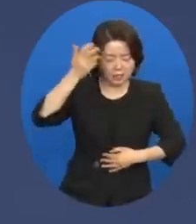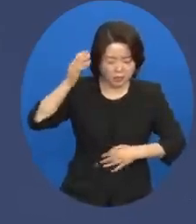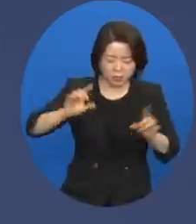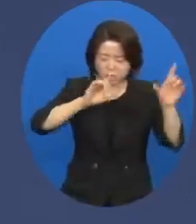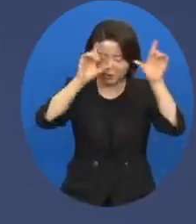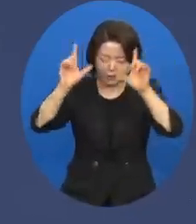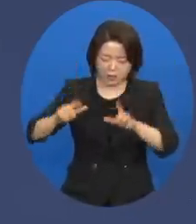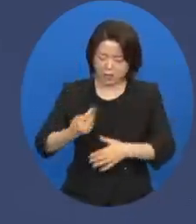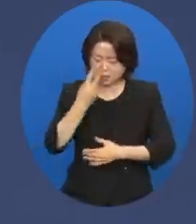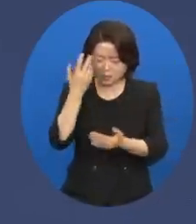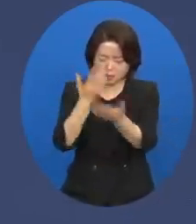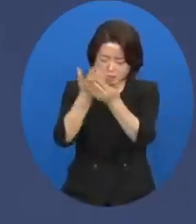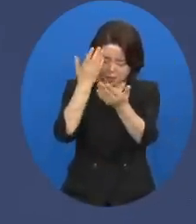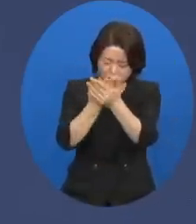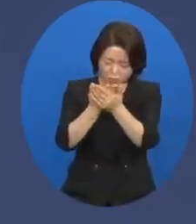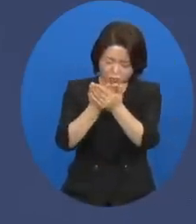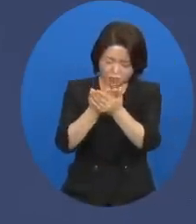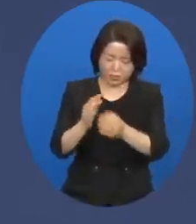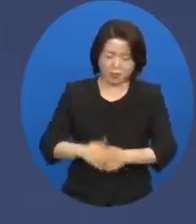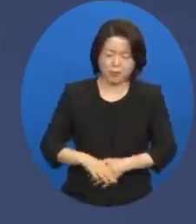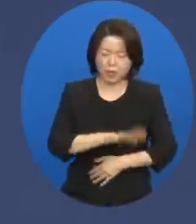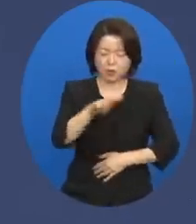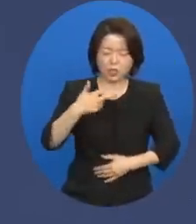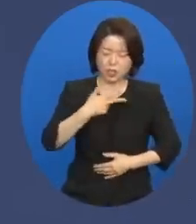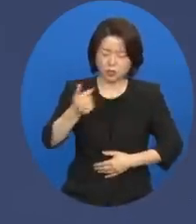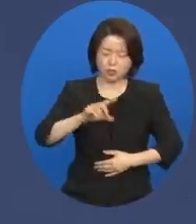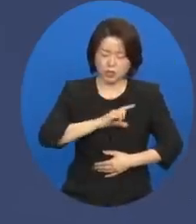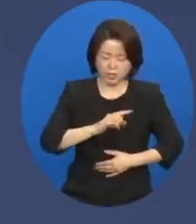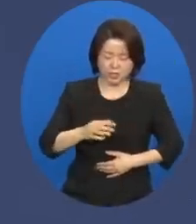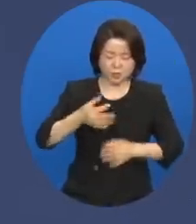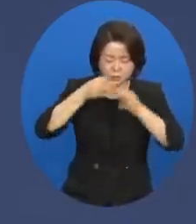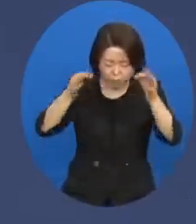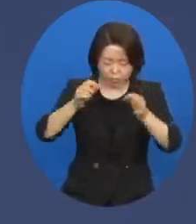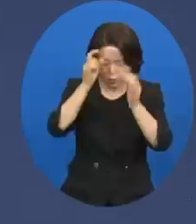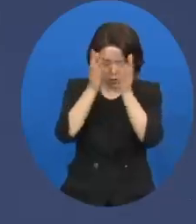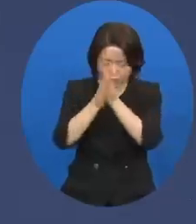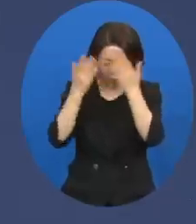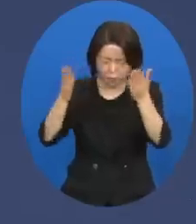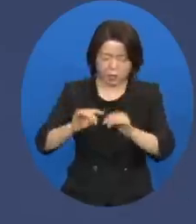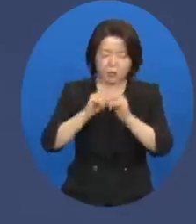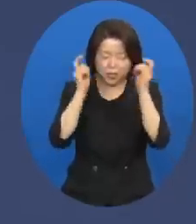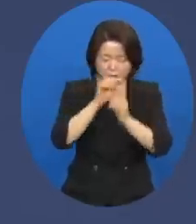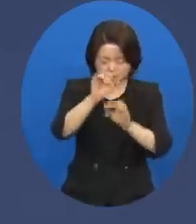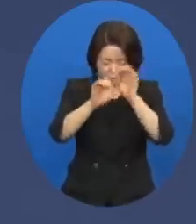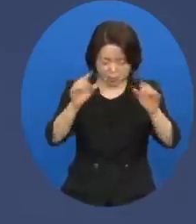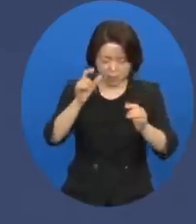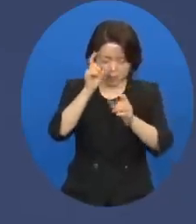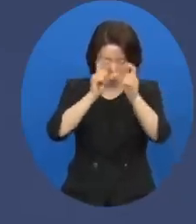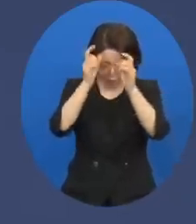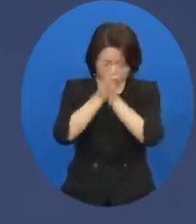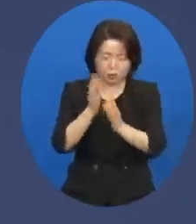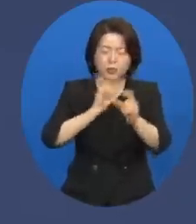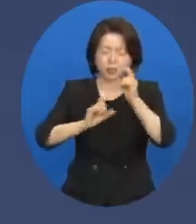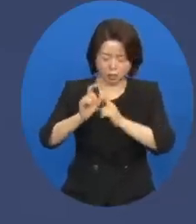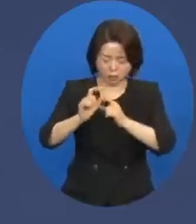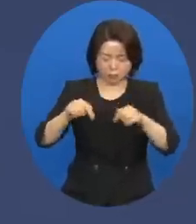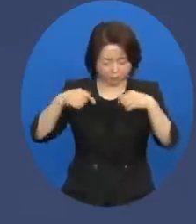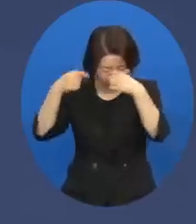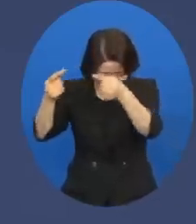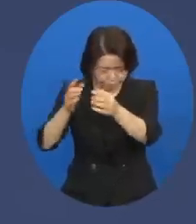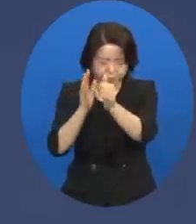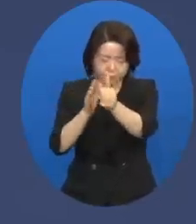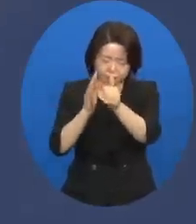생명이 되게 하여 주시옵소서. 우리 주님의 이름으로 함께 기도하신 후에 개인적으로 기도하며 주님 앞으로